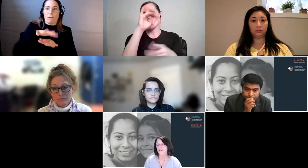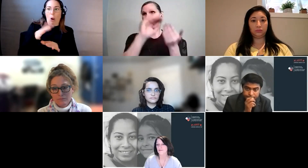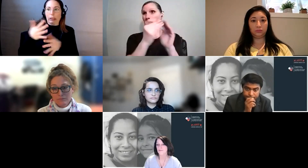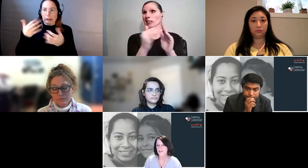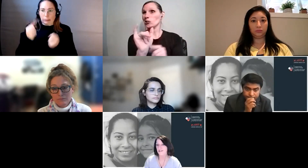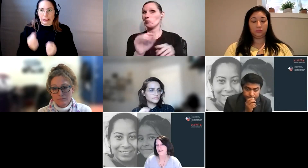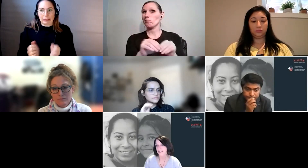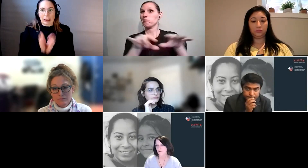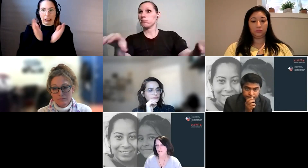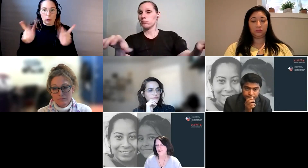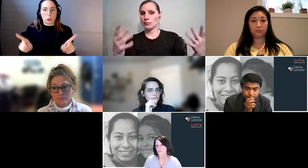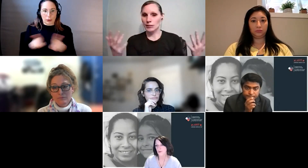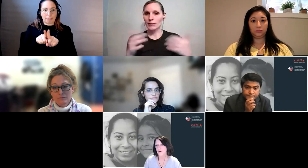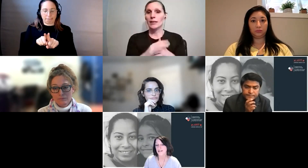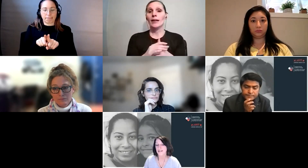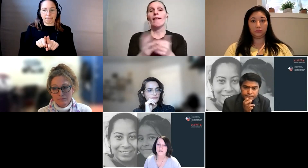Donc, l'accès